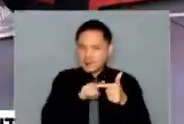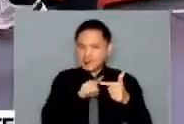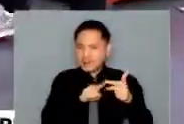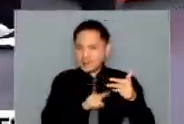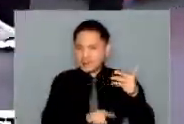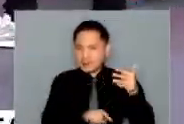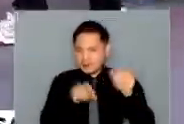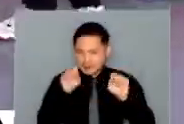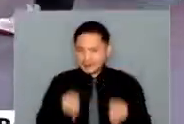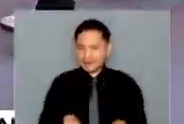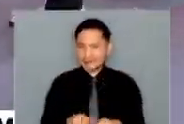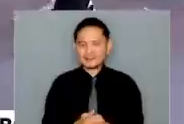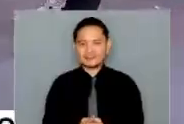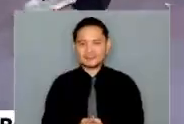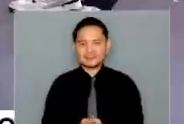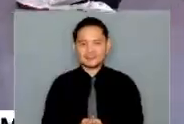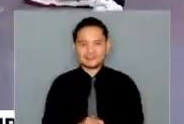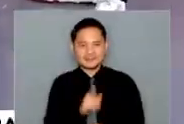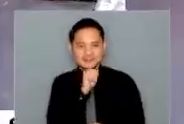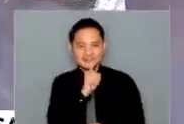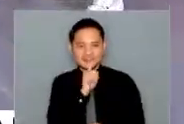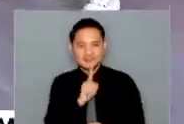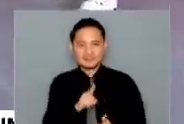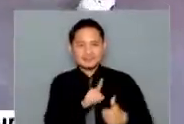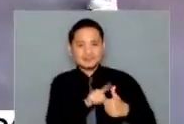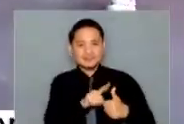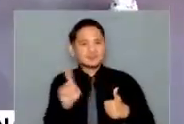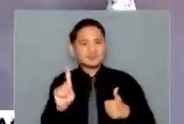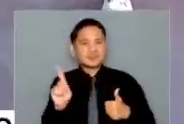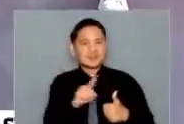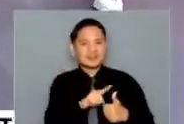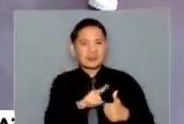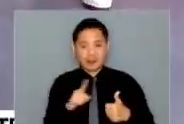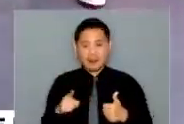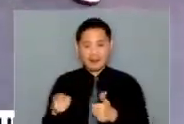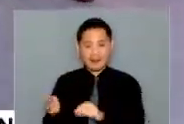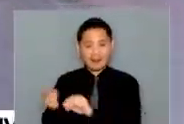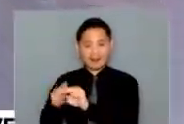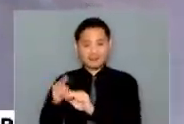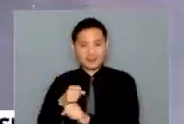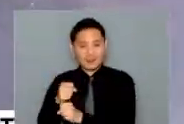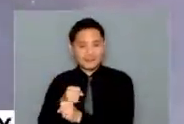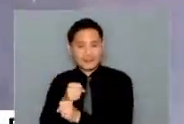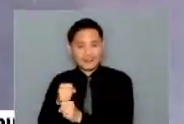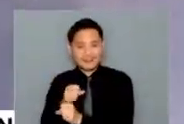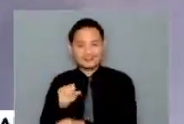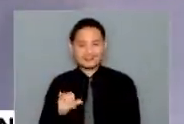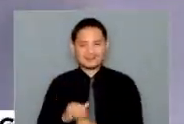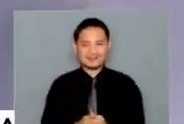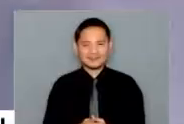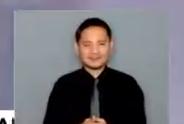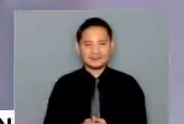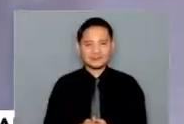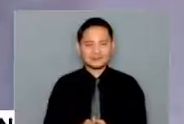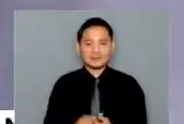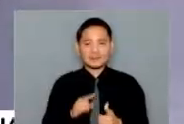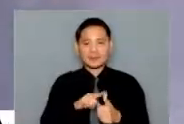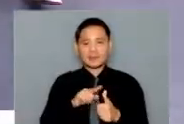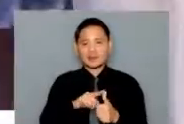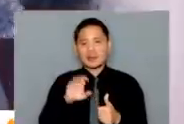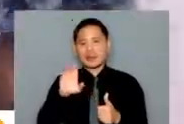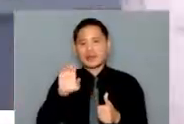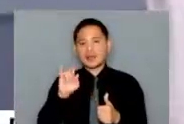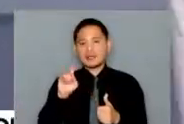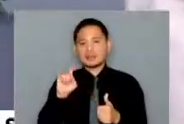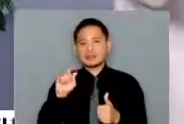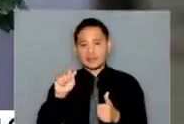Okay. Ito po, ano to, sir? Uy, may kape pa. Actually, ito po ang pinagmamalaki po ng bayan ng Kainta. Ang bibingka latik po.